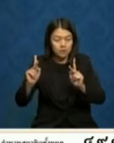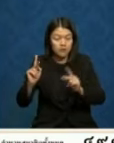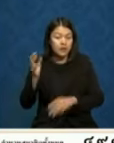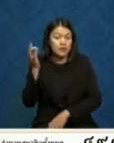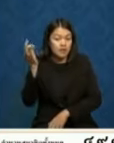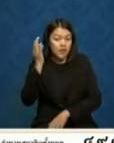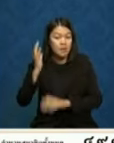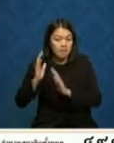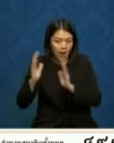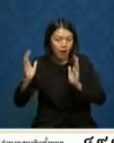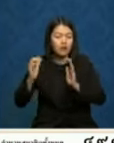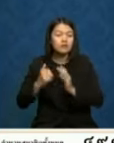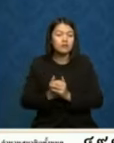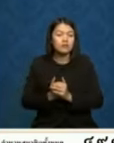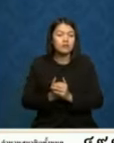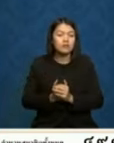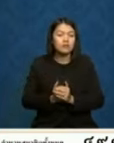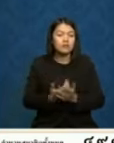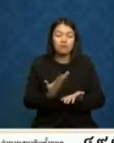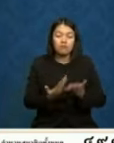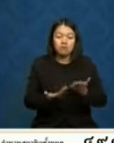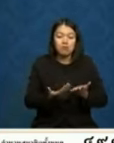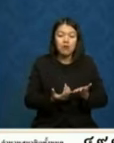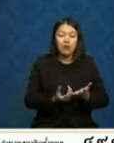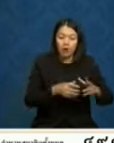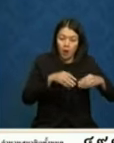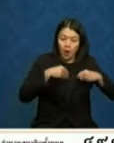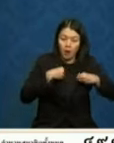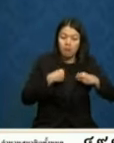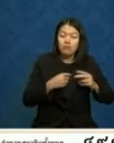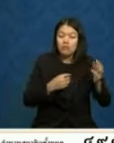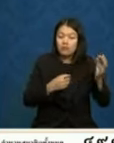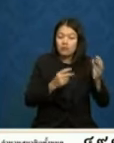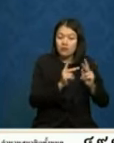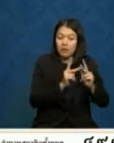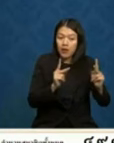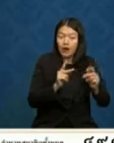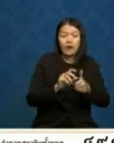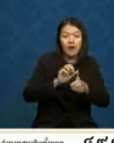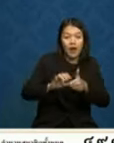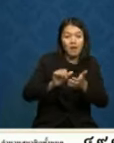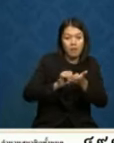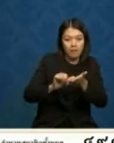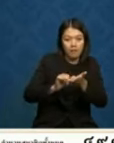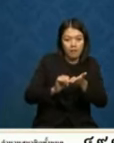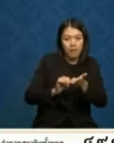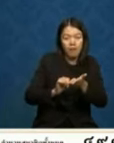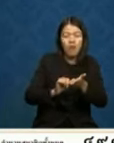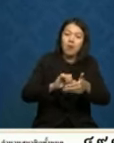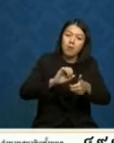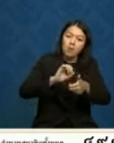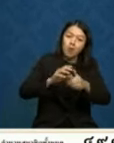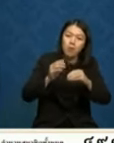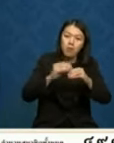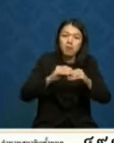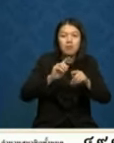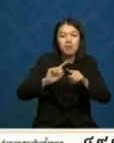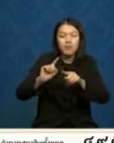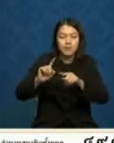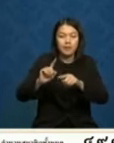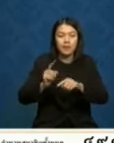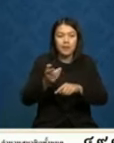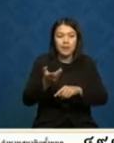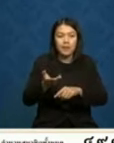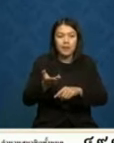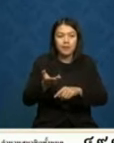การเสียงข้างมากหรือจะเห็นด้วยกับกรรมธิการที่สงวนความเห็นและผู้แปรยติสงวน เรียนท่านประธานครับ